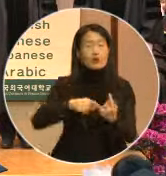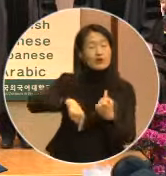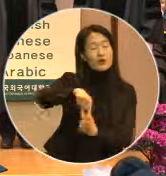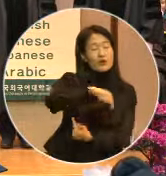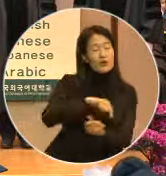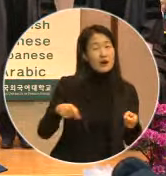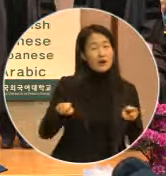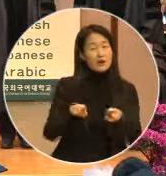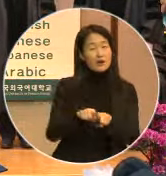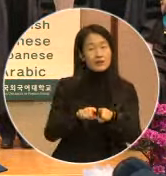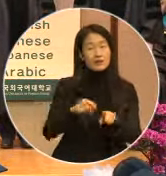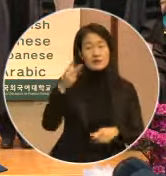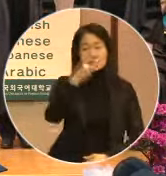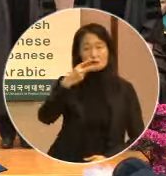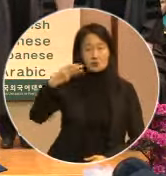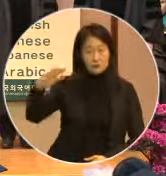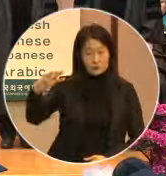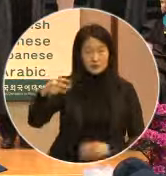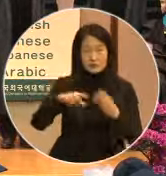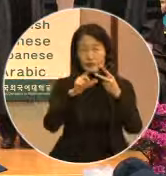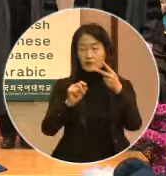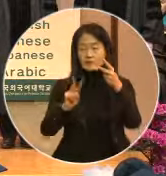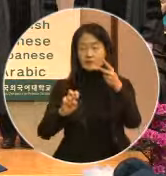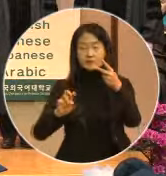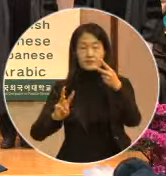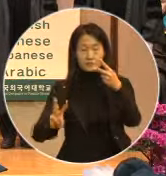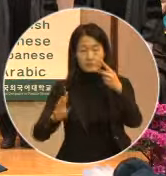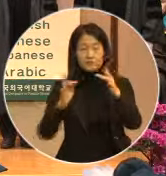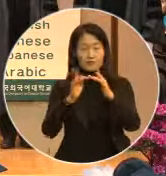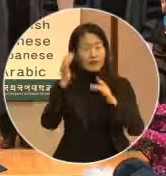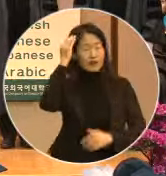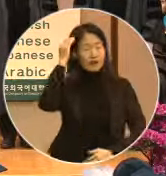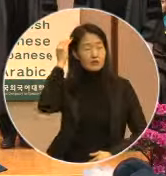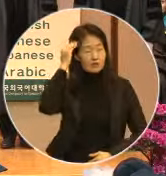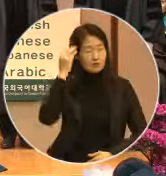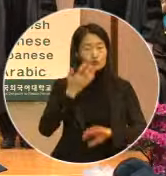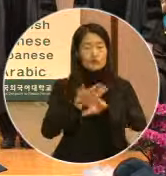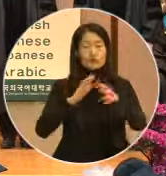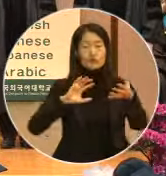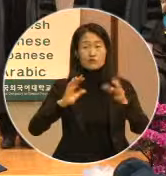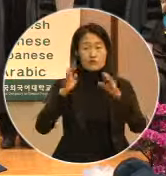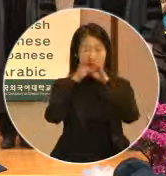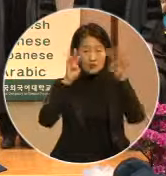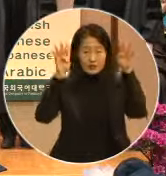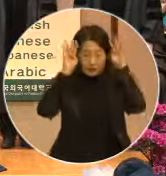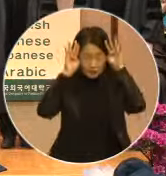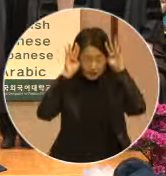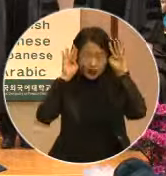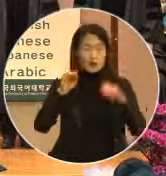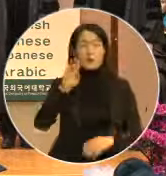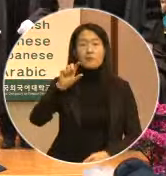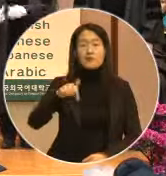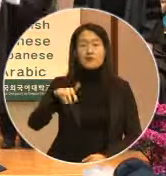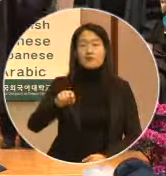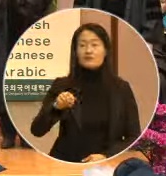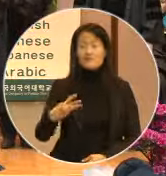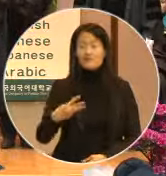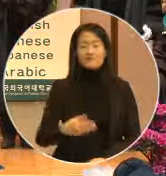경영학부 2013년 2월 23일 사이버한국외국어대학교 총장 문학박사